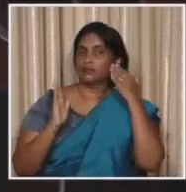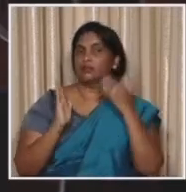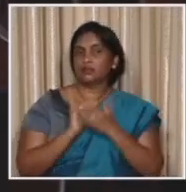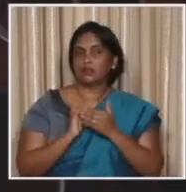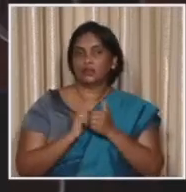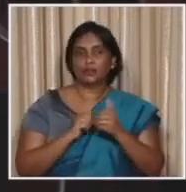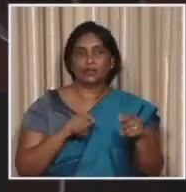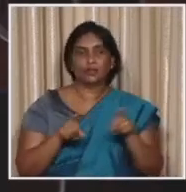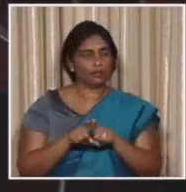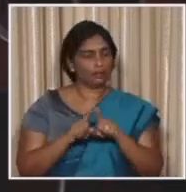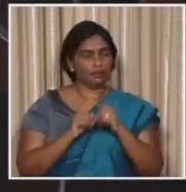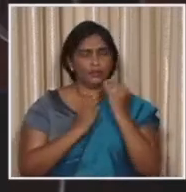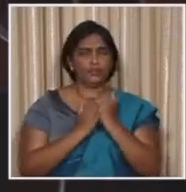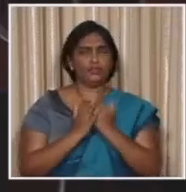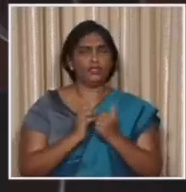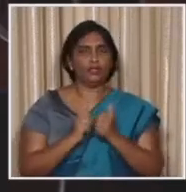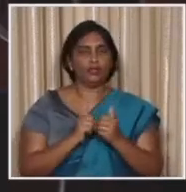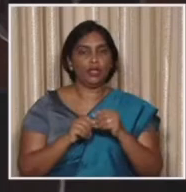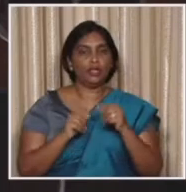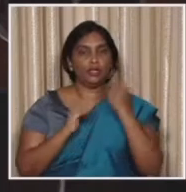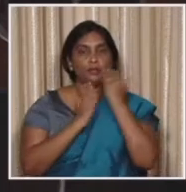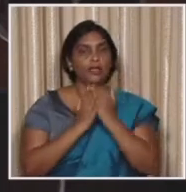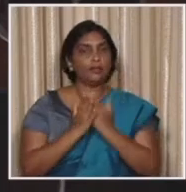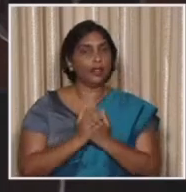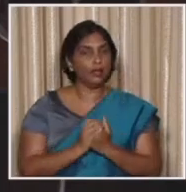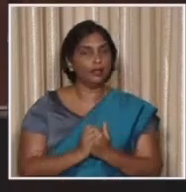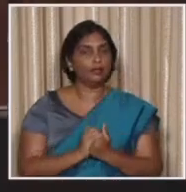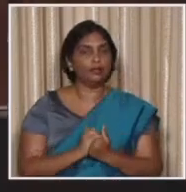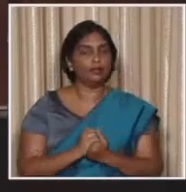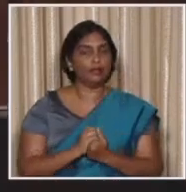කරමින් මට කාලය ලබා දීම පිළිබඳ